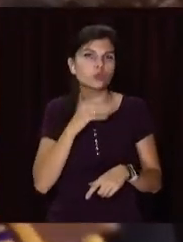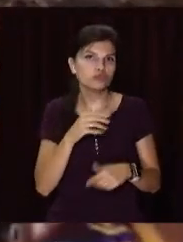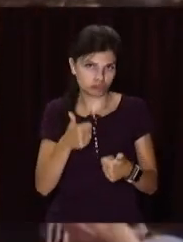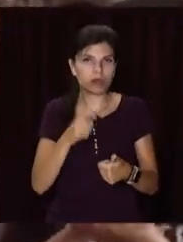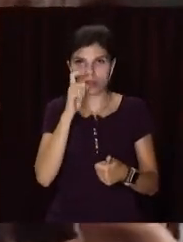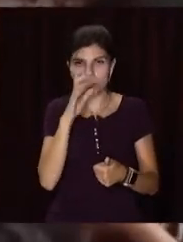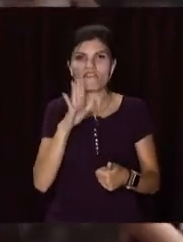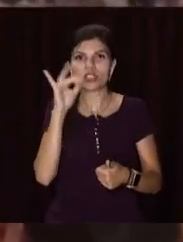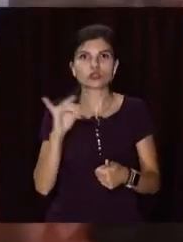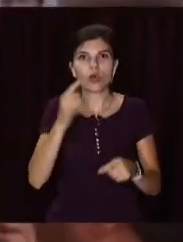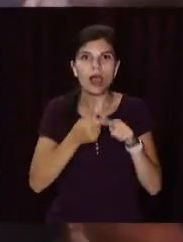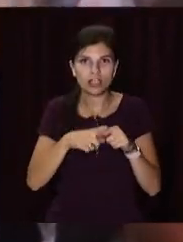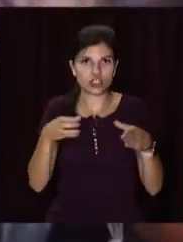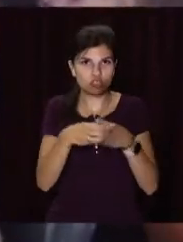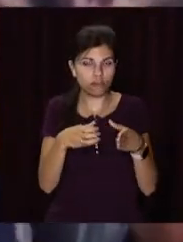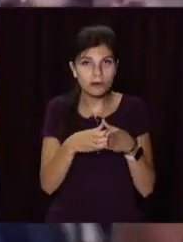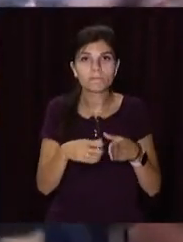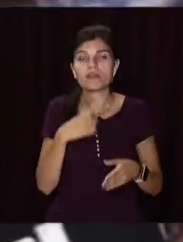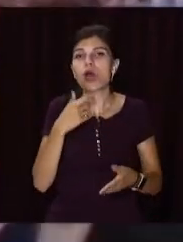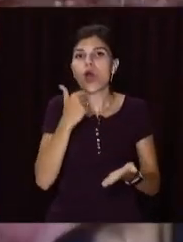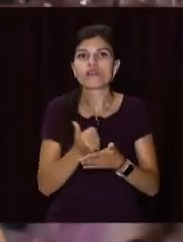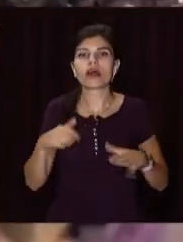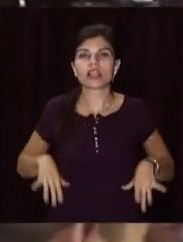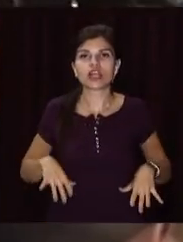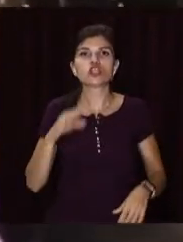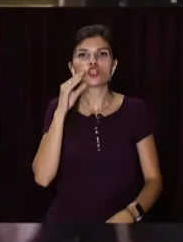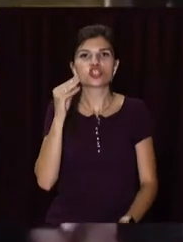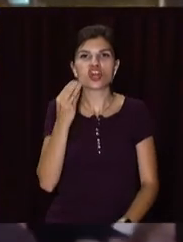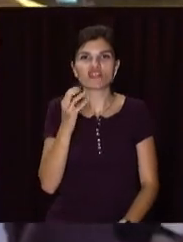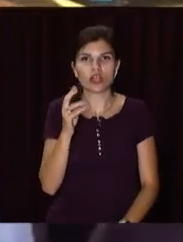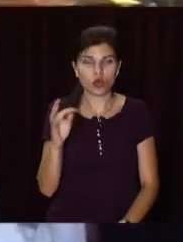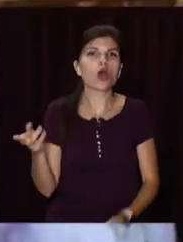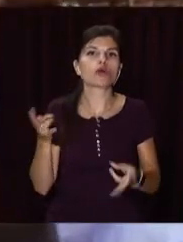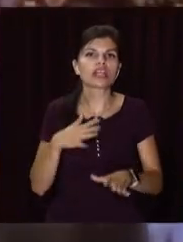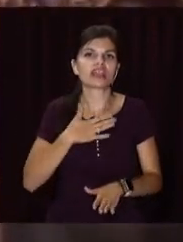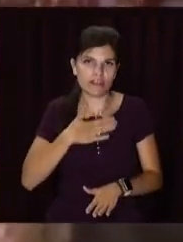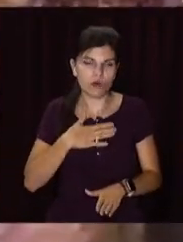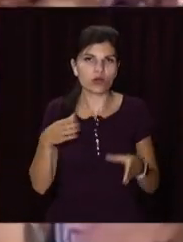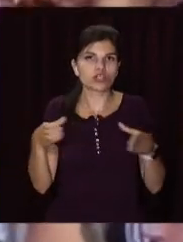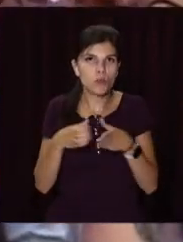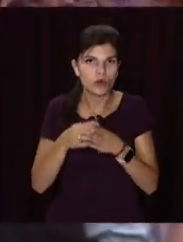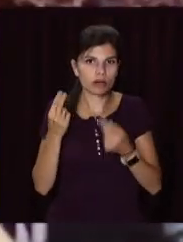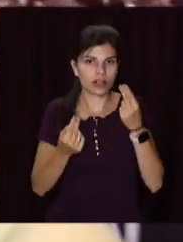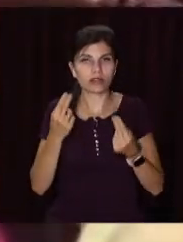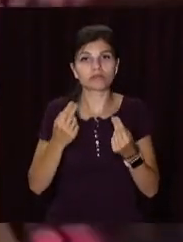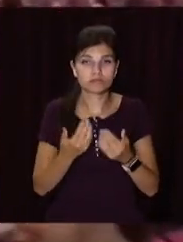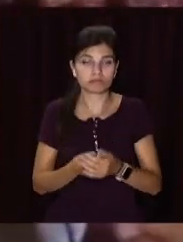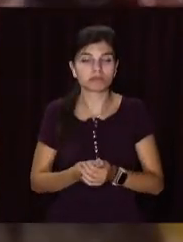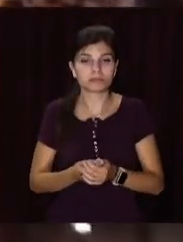збірної в історії цих змагань. Головний тренер Андрій Шевченко залишився задоволеним грою збірної на турнірі.